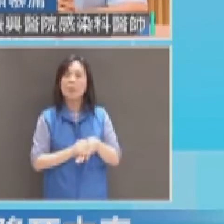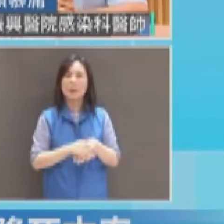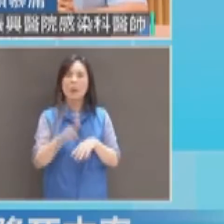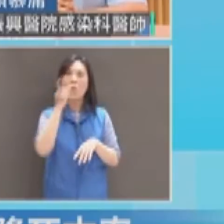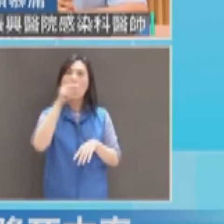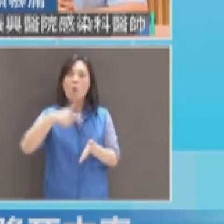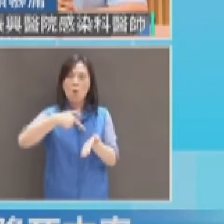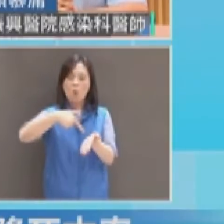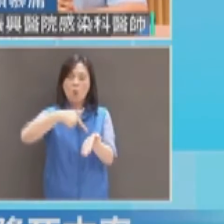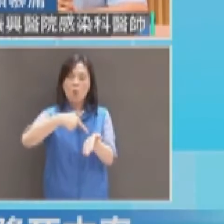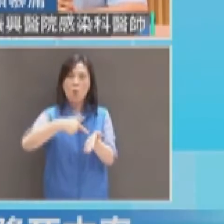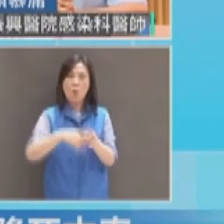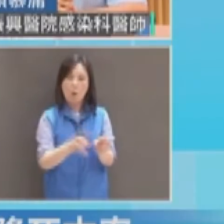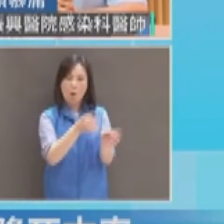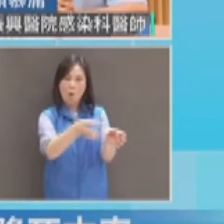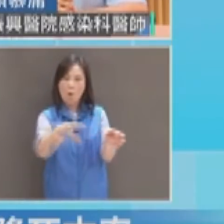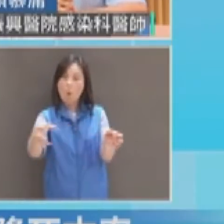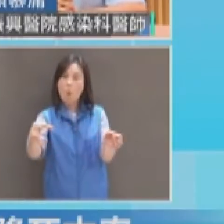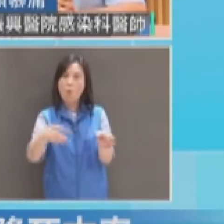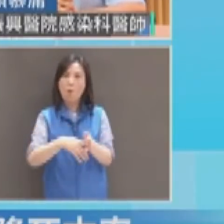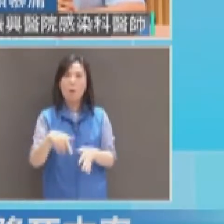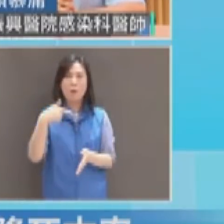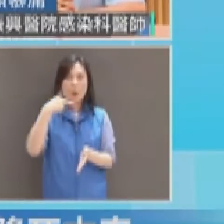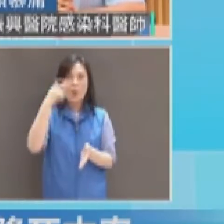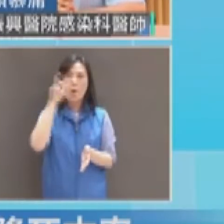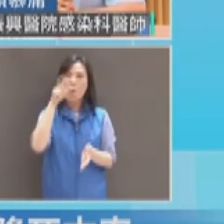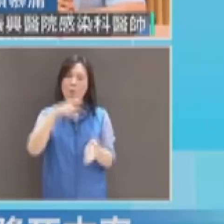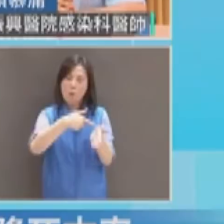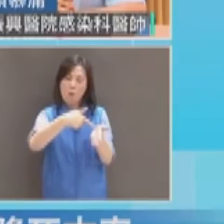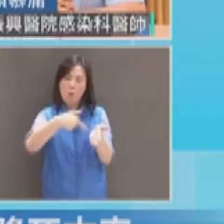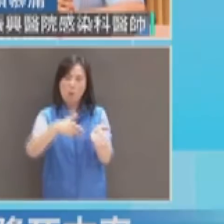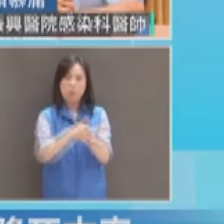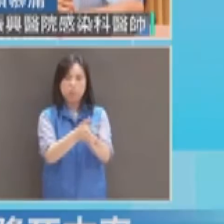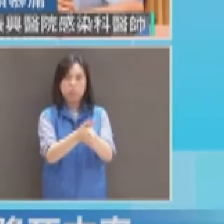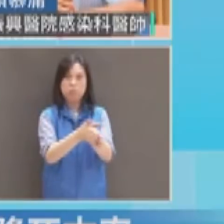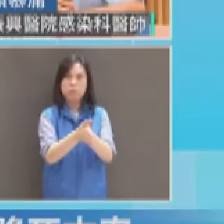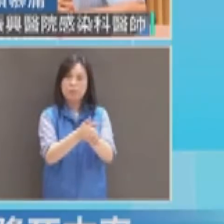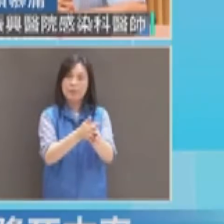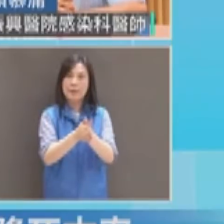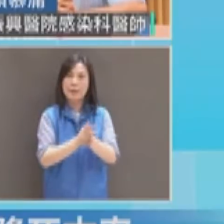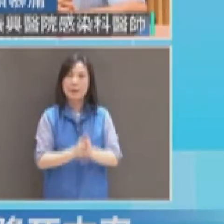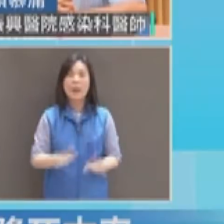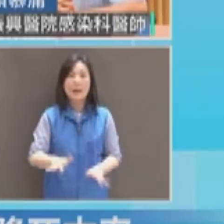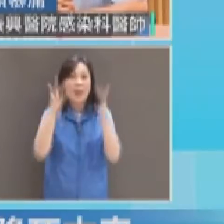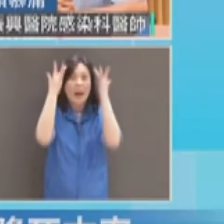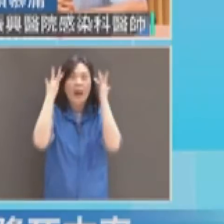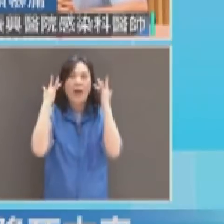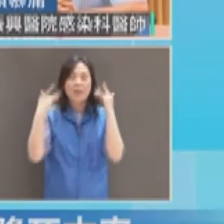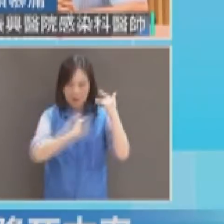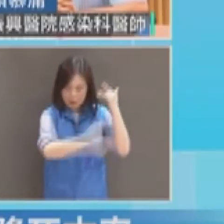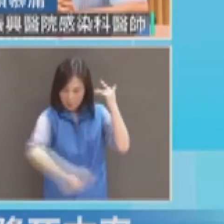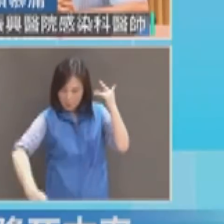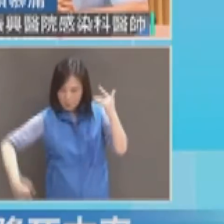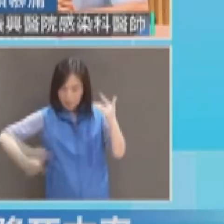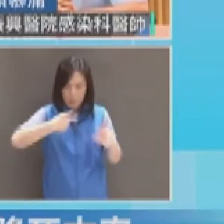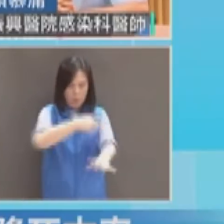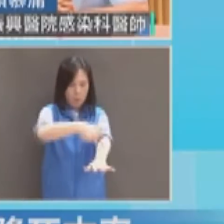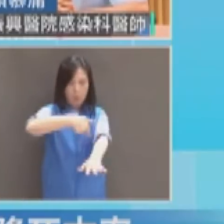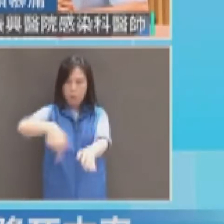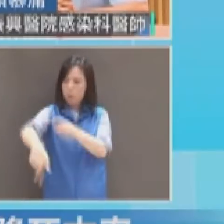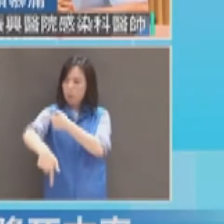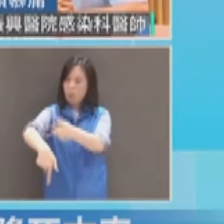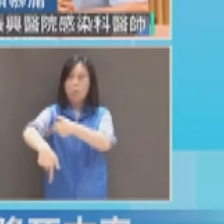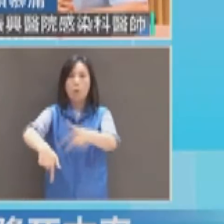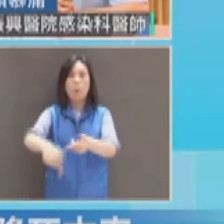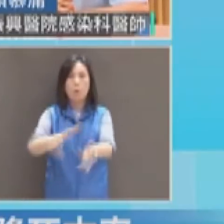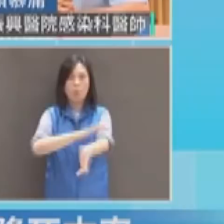位看那边有放一排，哦，有酒精先拿起来喷消你的双手，或者像我们夏天，哦，我们喷消我们暴露出来的手臂。那接